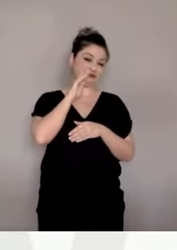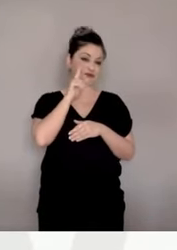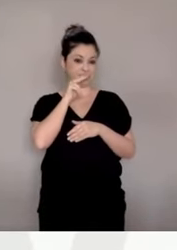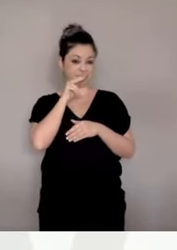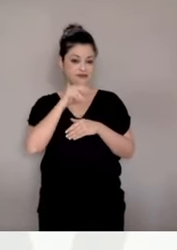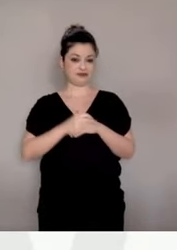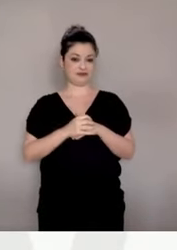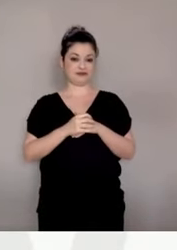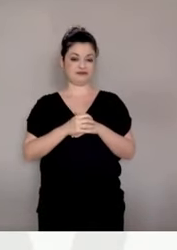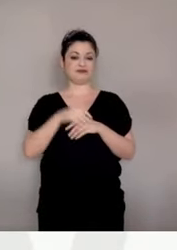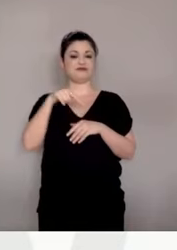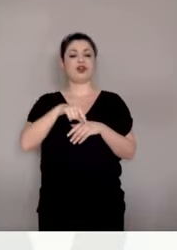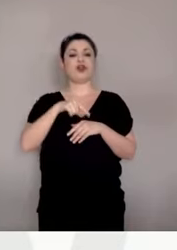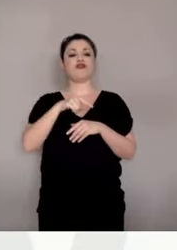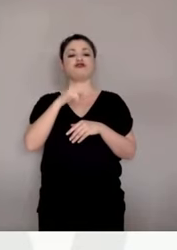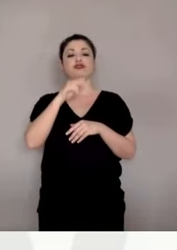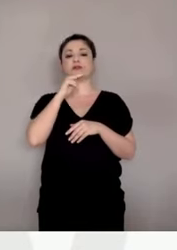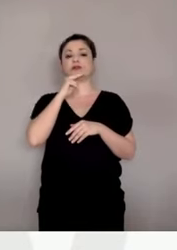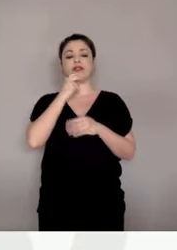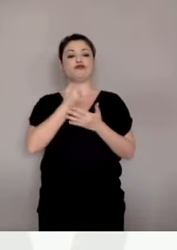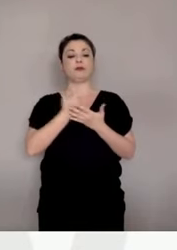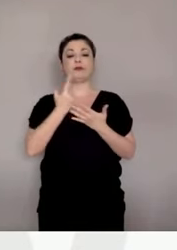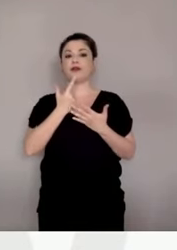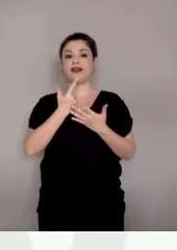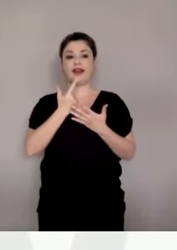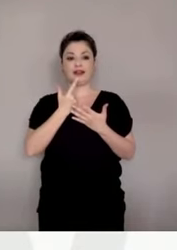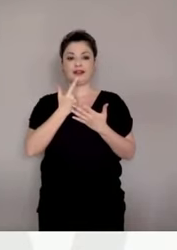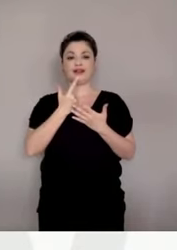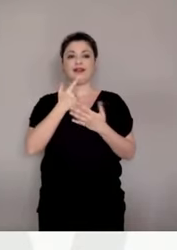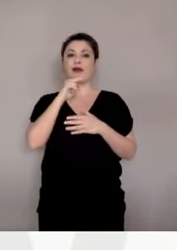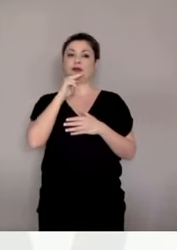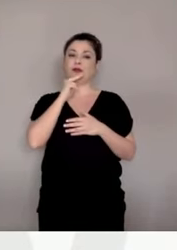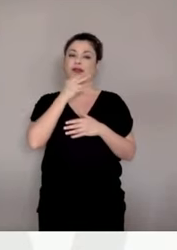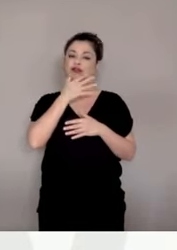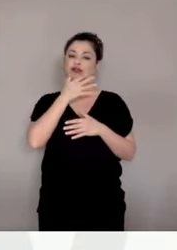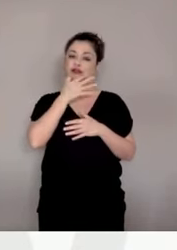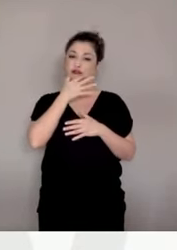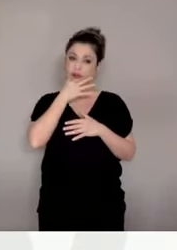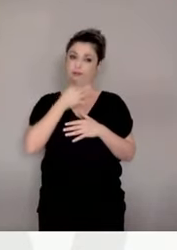un pomeriggio importante, un pomeriggio molto bello.